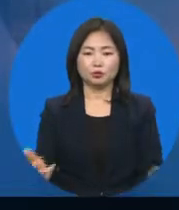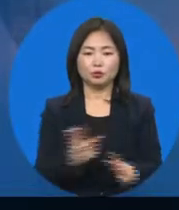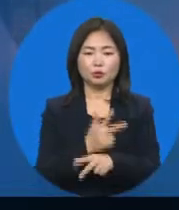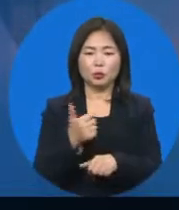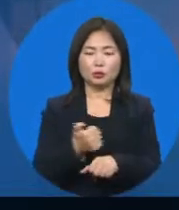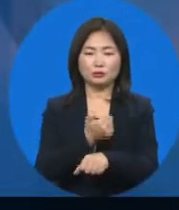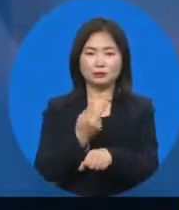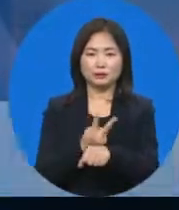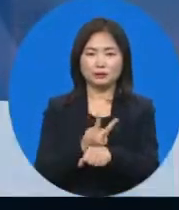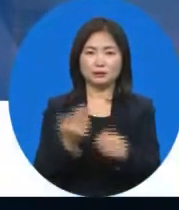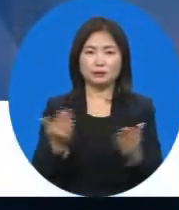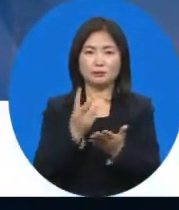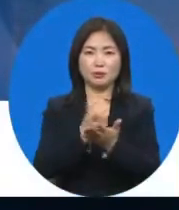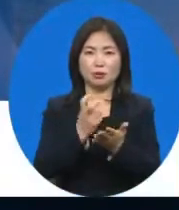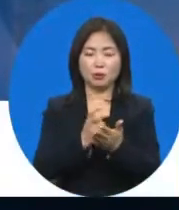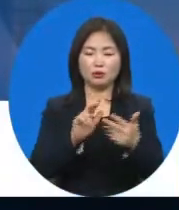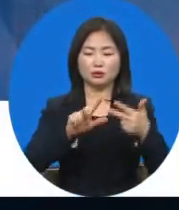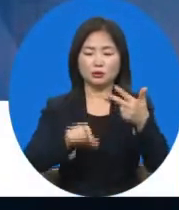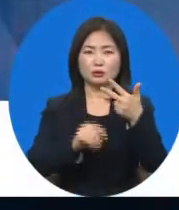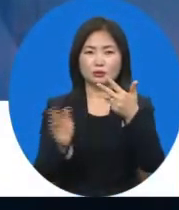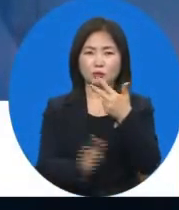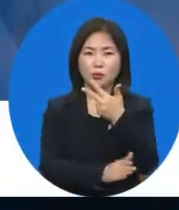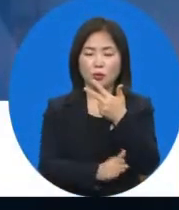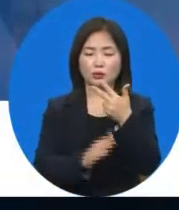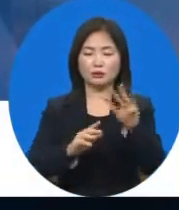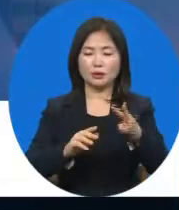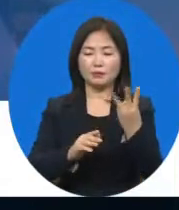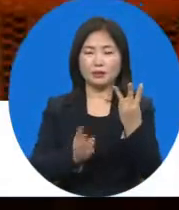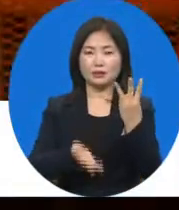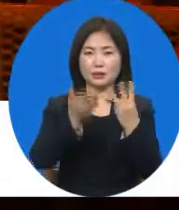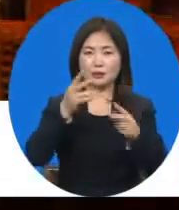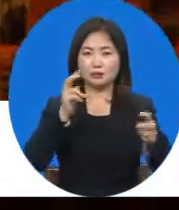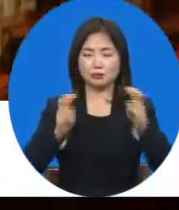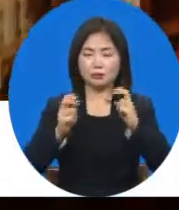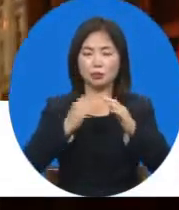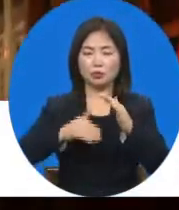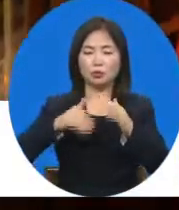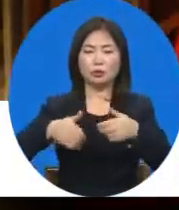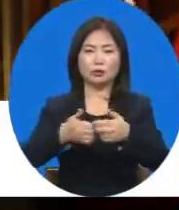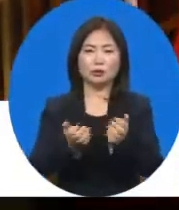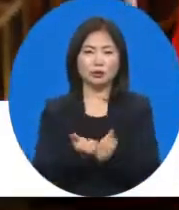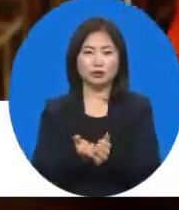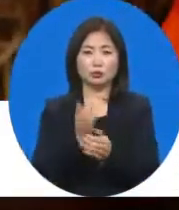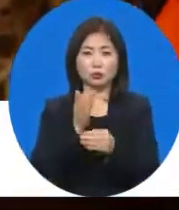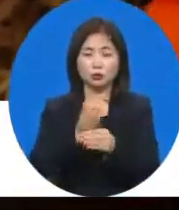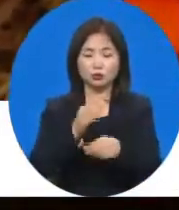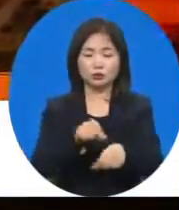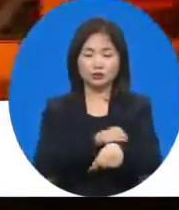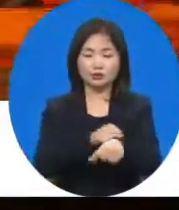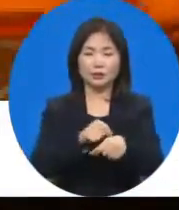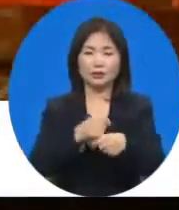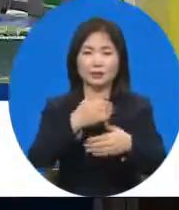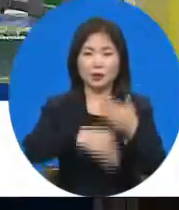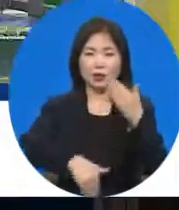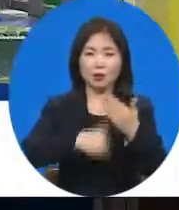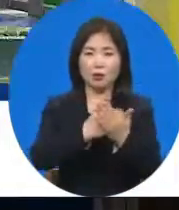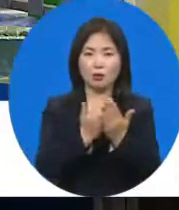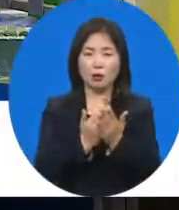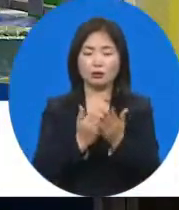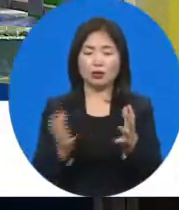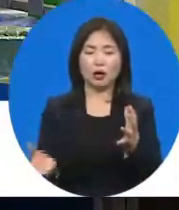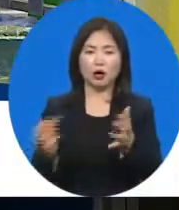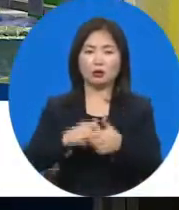주 52시간 근무 제가 오는 7월부터 300인 이상 기업과 공공기관 가운데 특례 재회에 업종